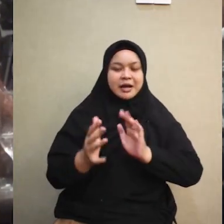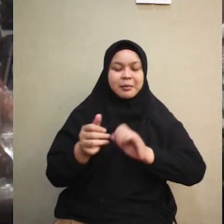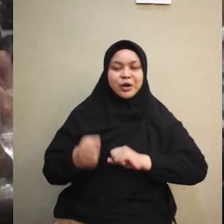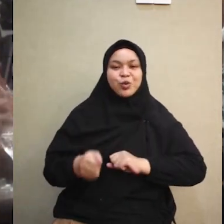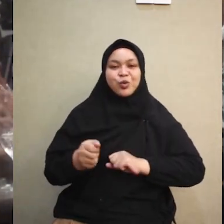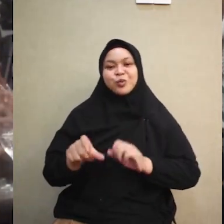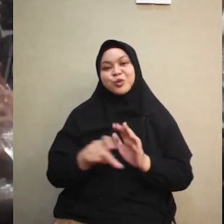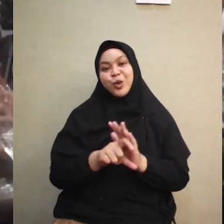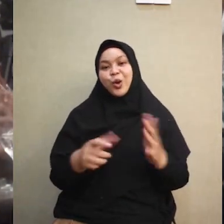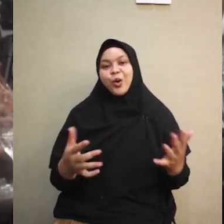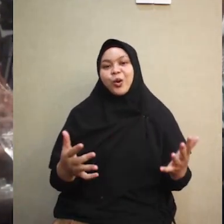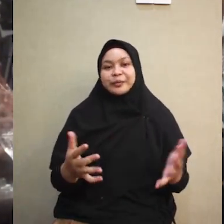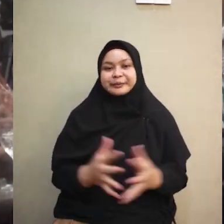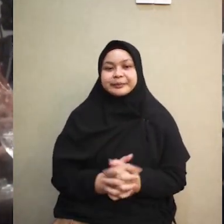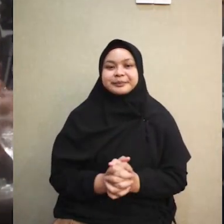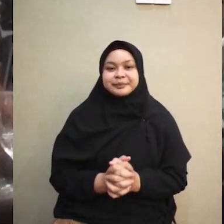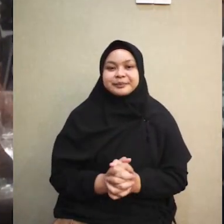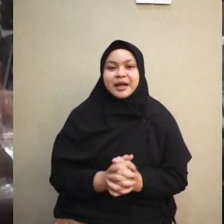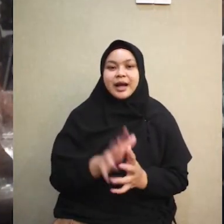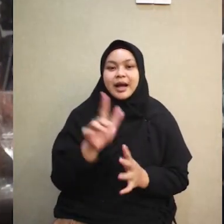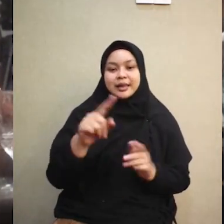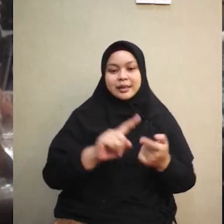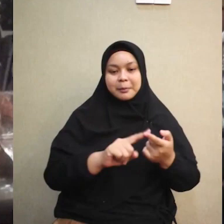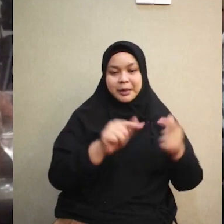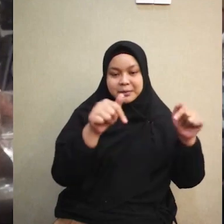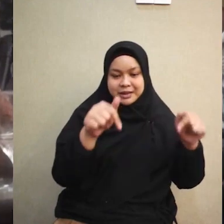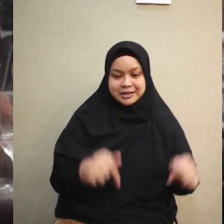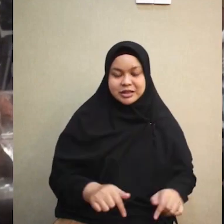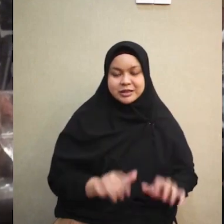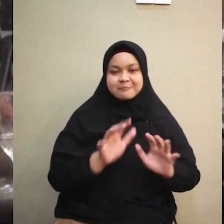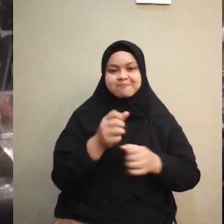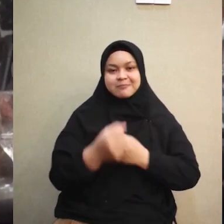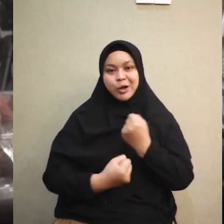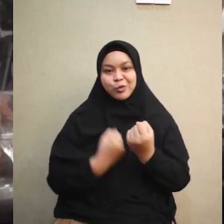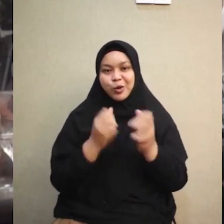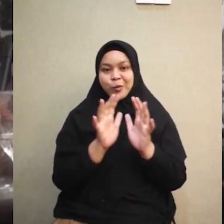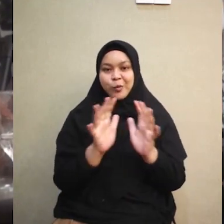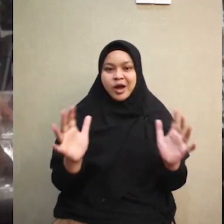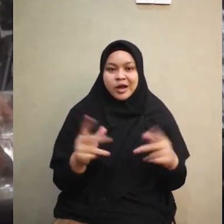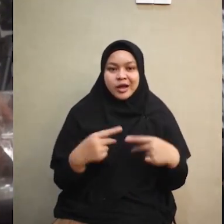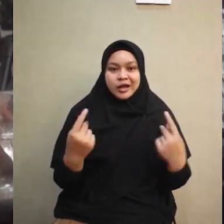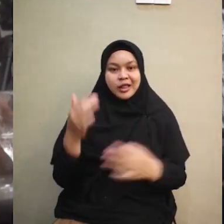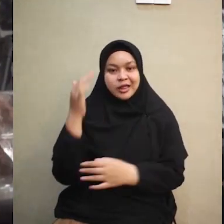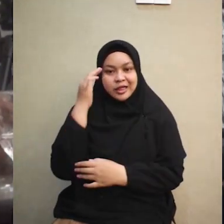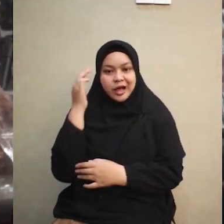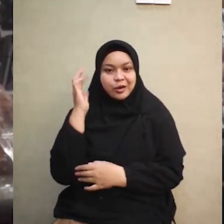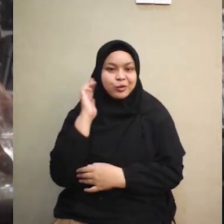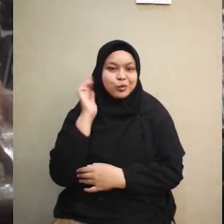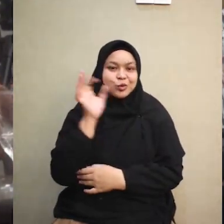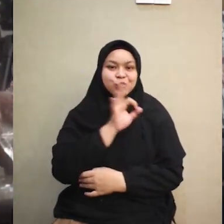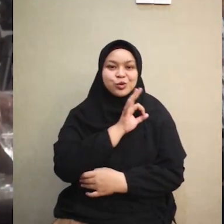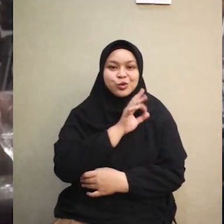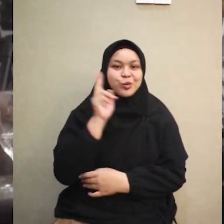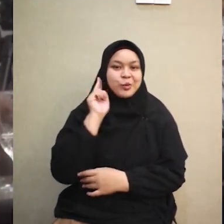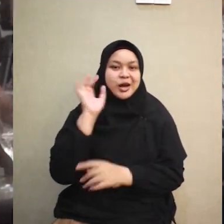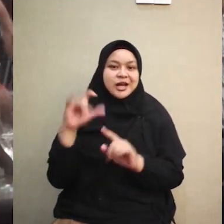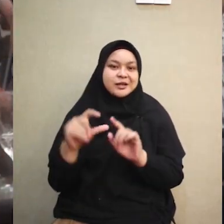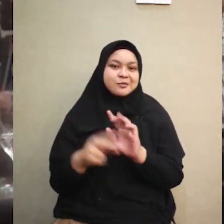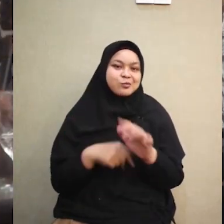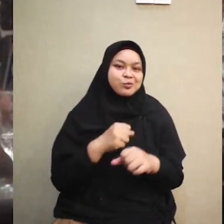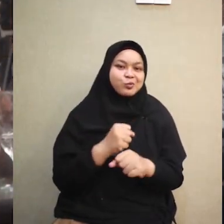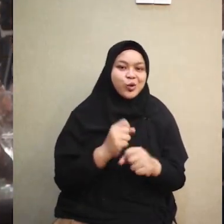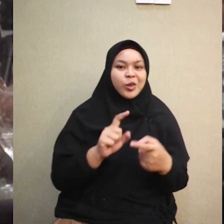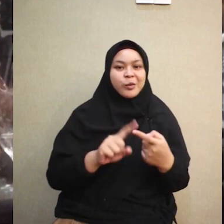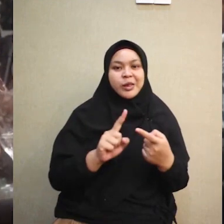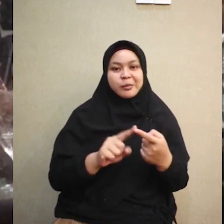misalkan gitu ya teman-teman di sini kan melakukan banyak hal gitu ya kita tahu Mbak Nurul kita tahu Mbak Ipung kita tahu teman-teman